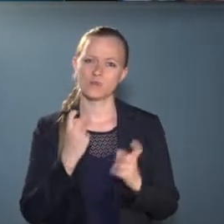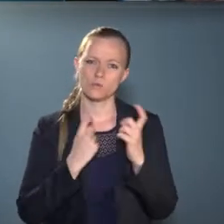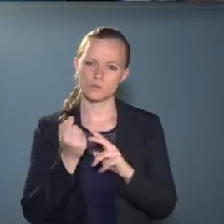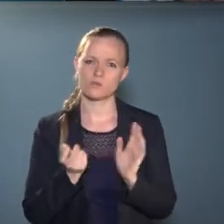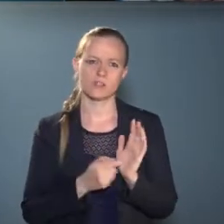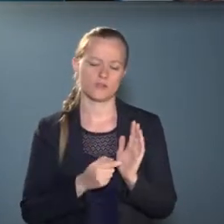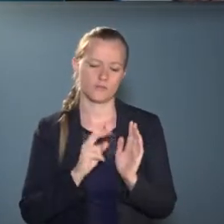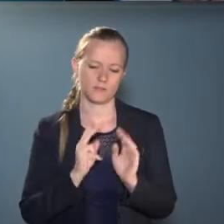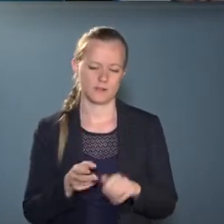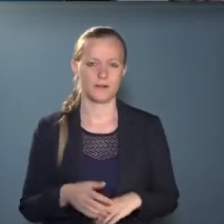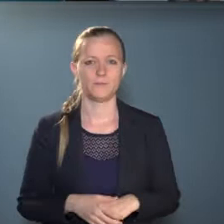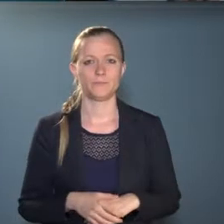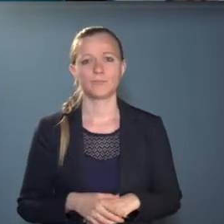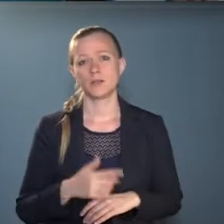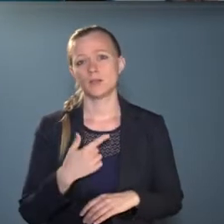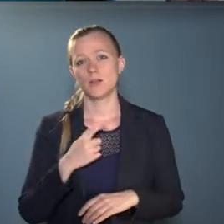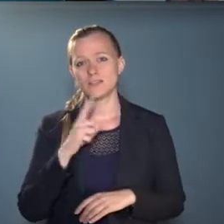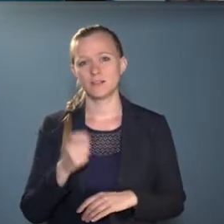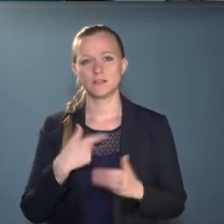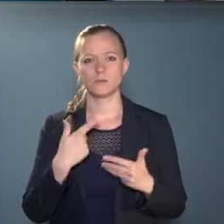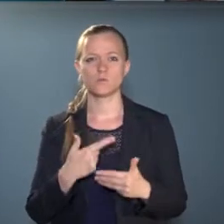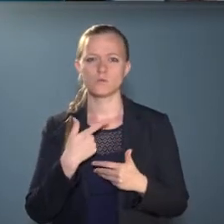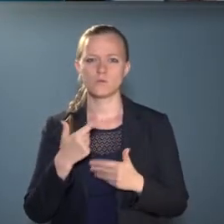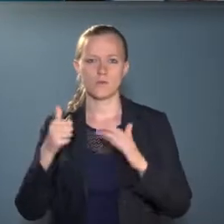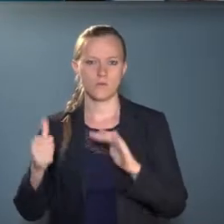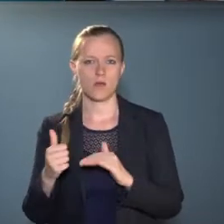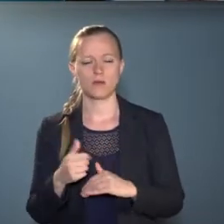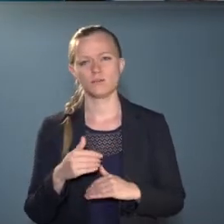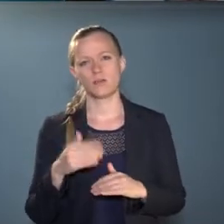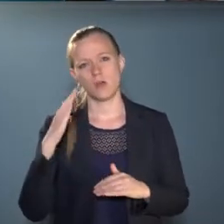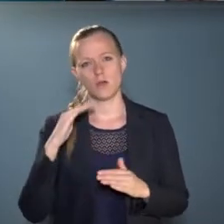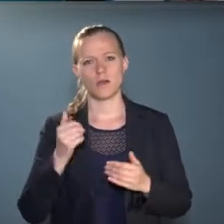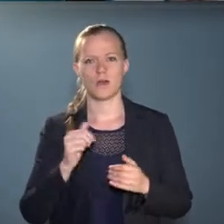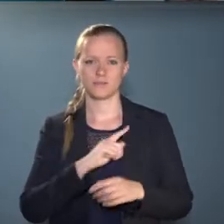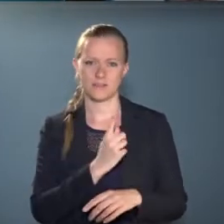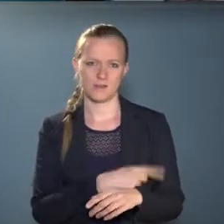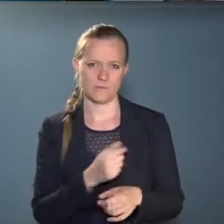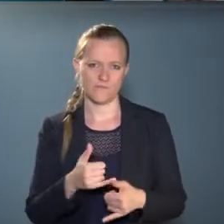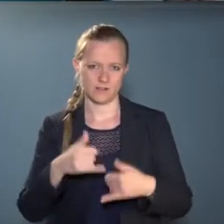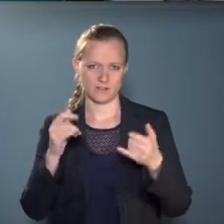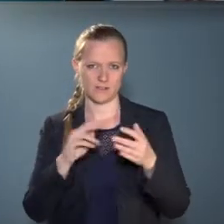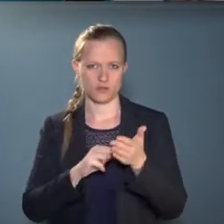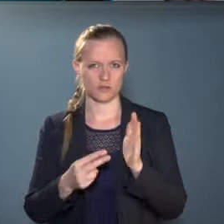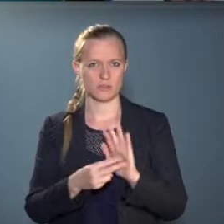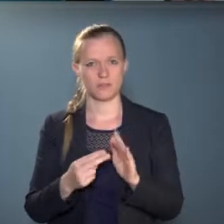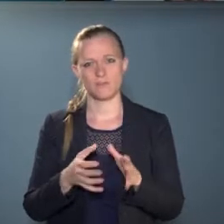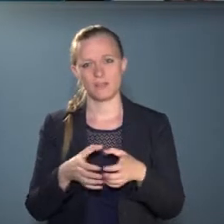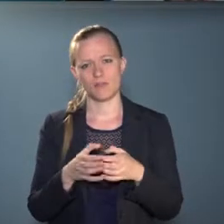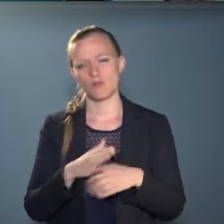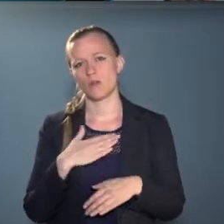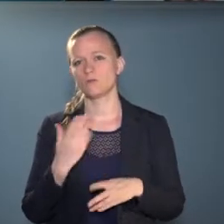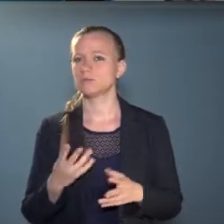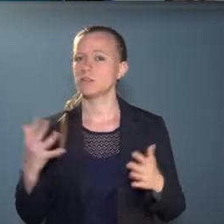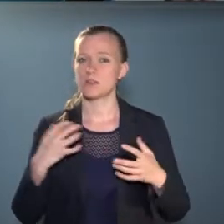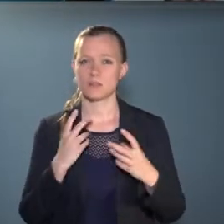meg. A Zrínyi 2026 haderő és honvédségfejlesztési terv esetében társaságunknak különösen nagy